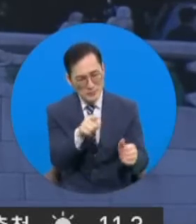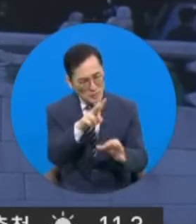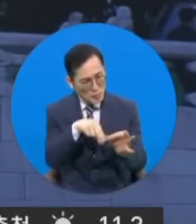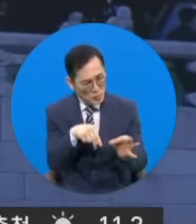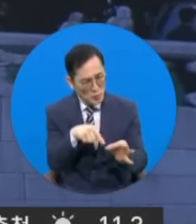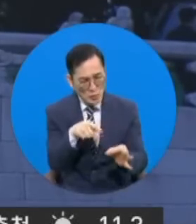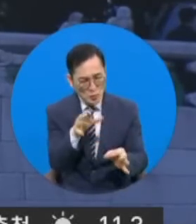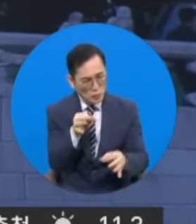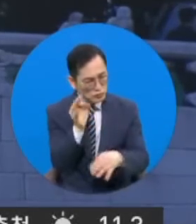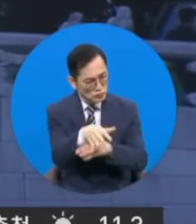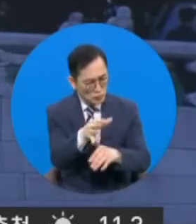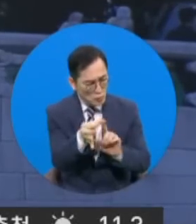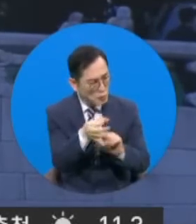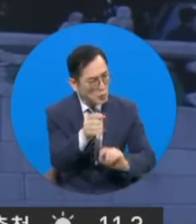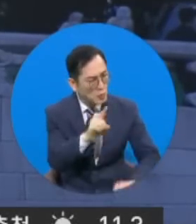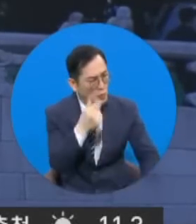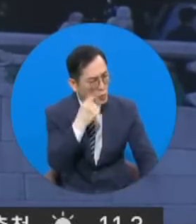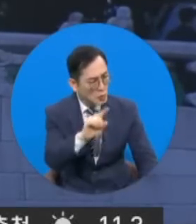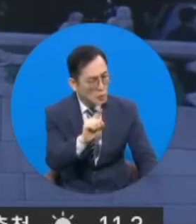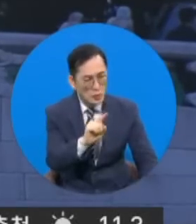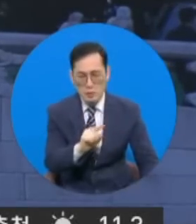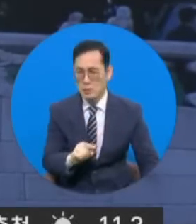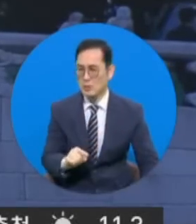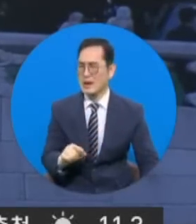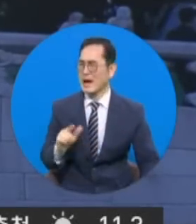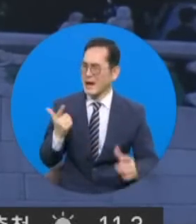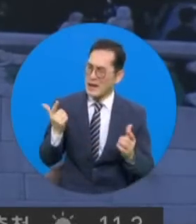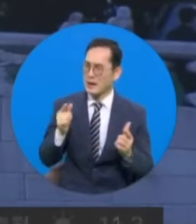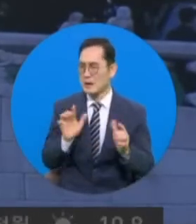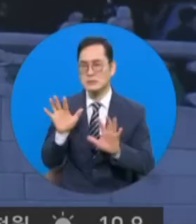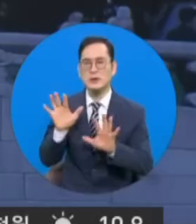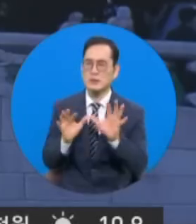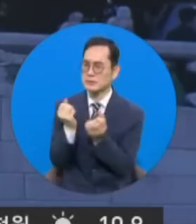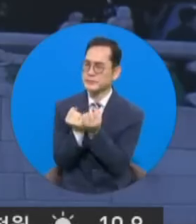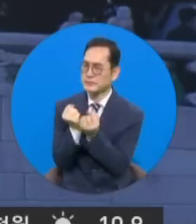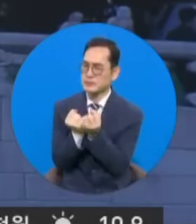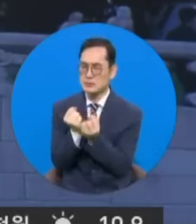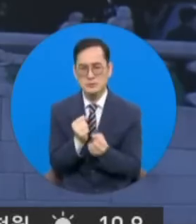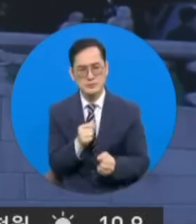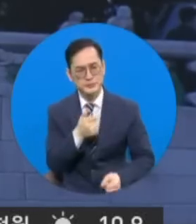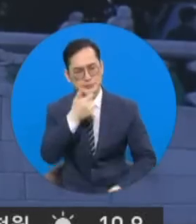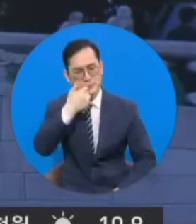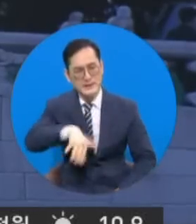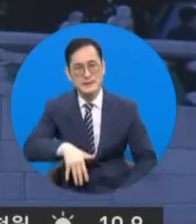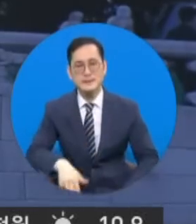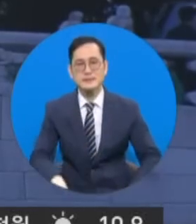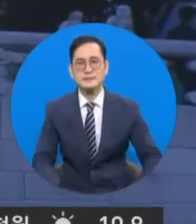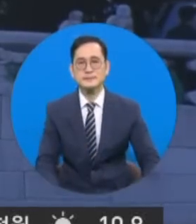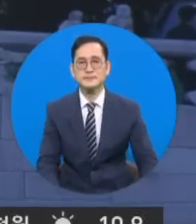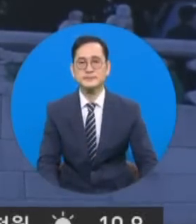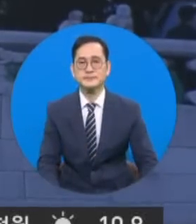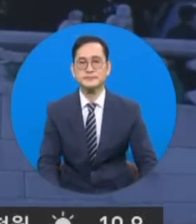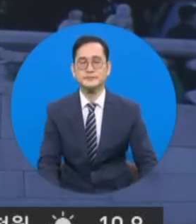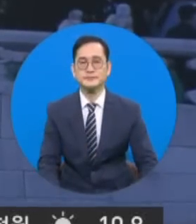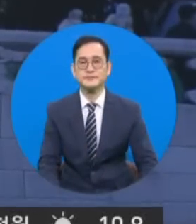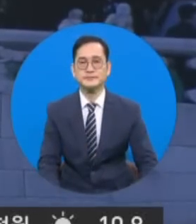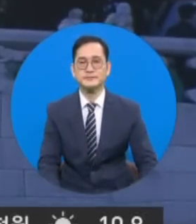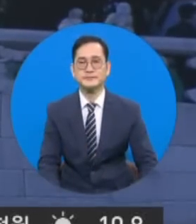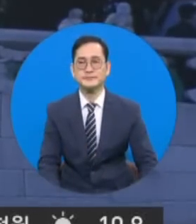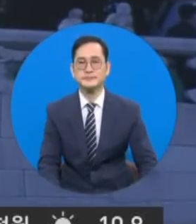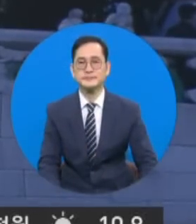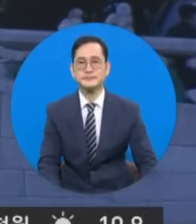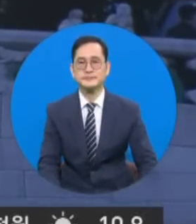내놓았습니다 그런데 김의원의 해명에도 불구하고 오늘 조관신문에는 해명이 충분치 않다라는 비판